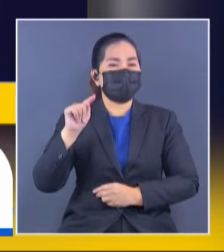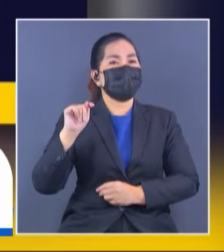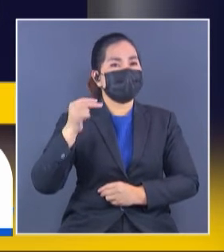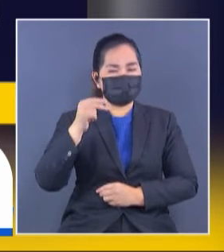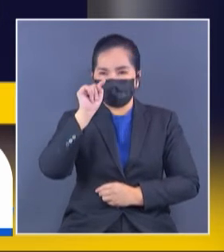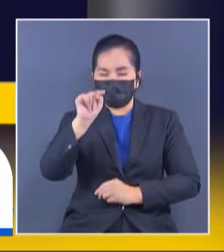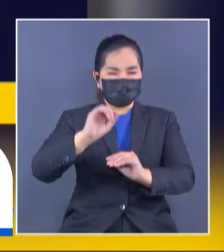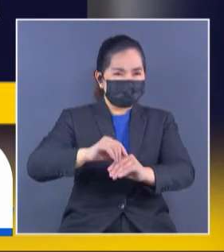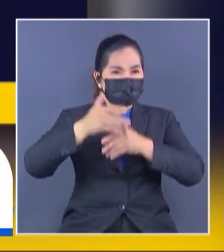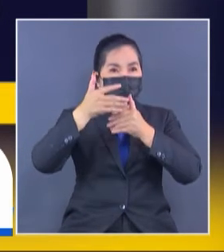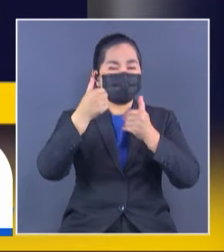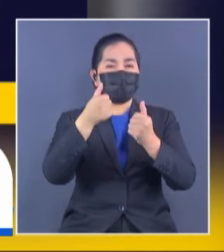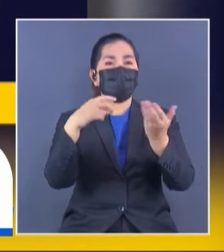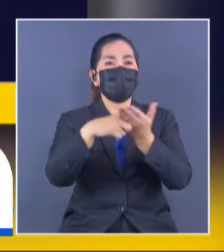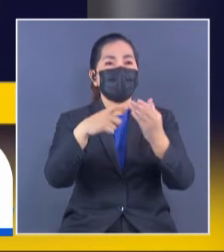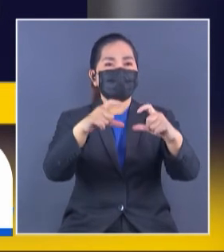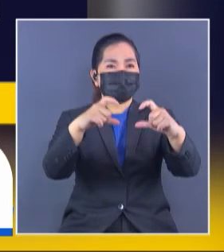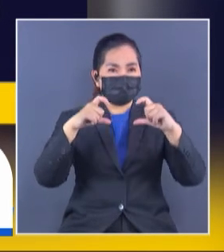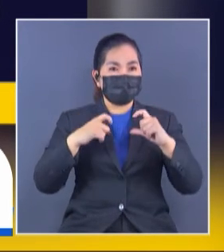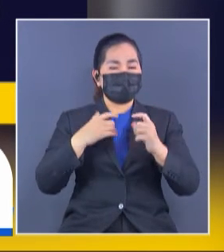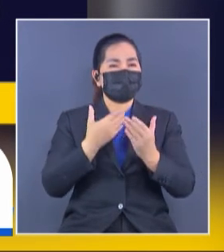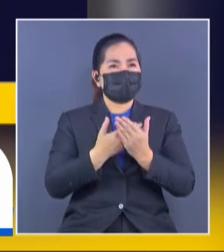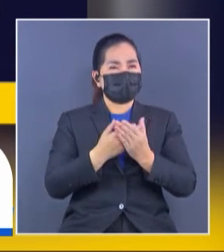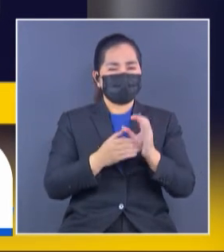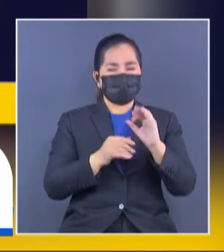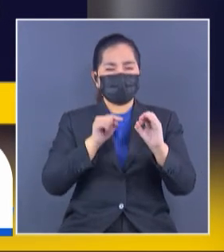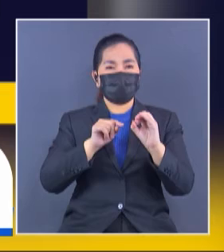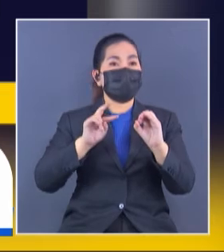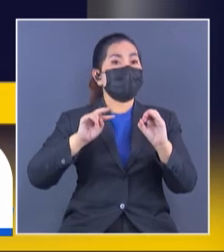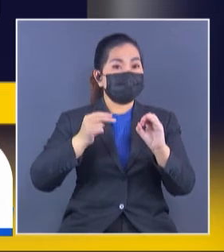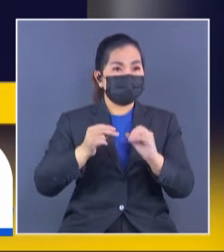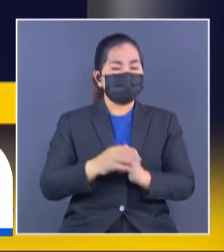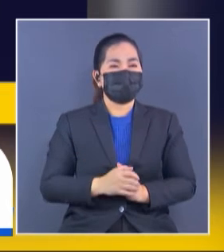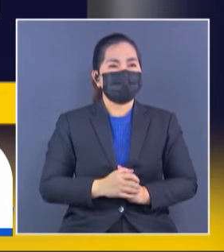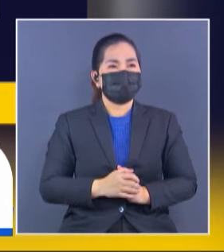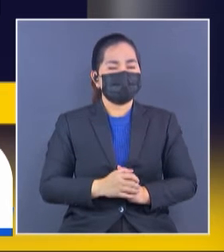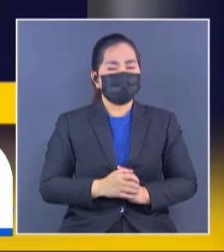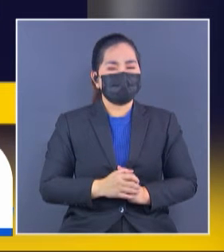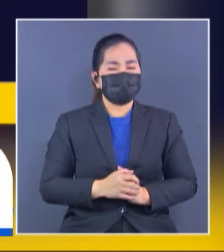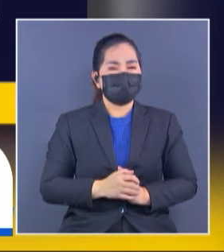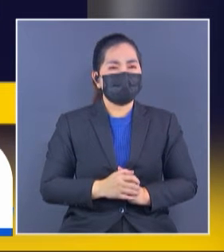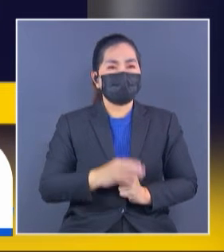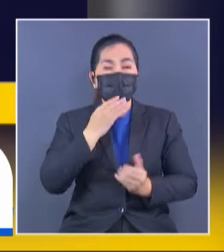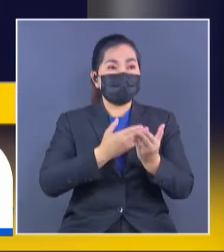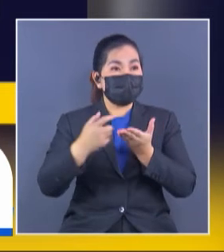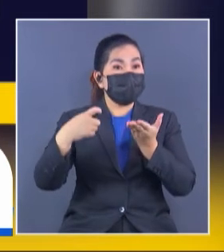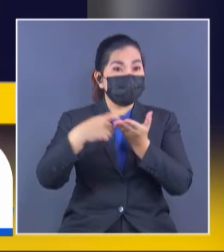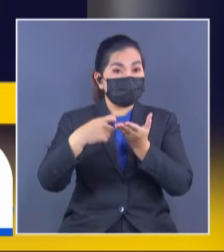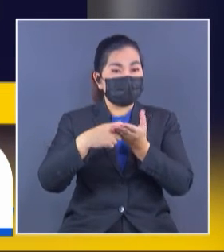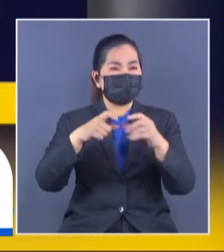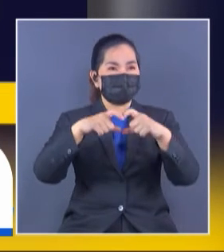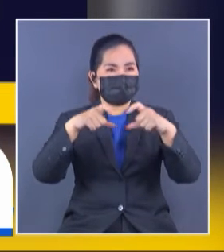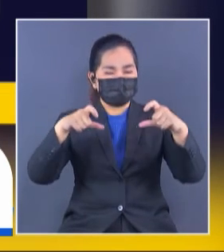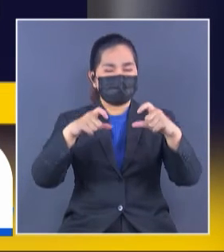ครับก็จะได้รับบัตรกำนัลมูลค่าสูงสุด 20,000บาทหรือว่าลูกค้าที่ซื้อแบรนด์ E Voucherมูลค่า